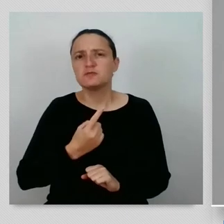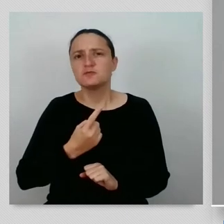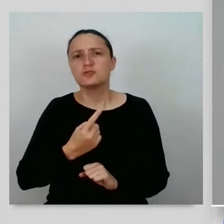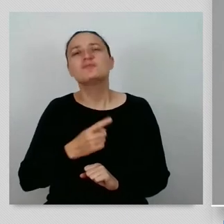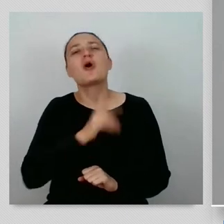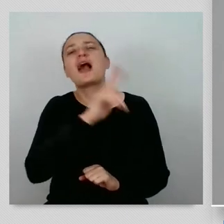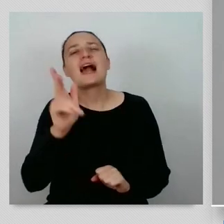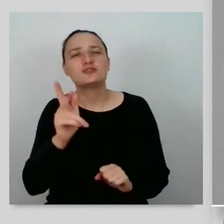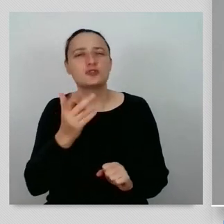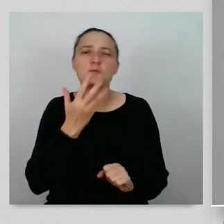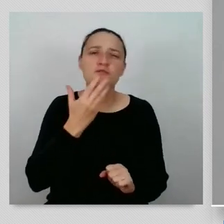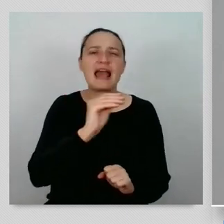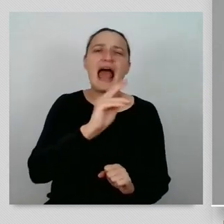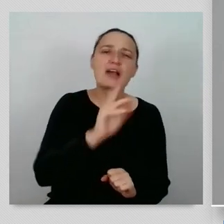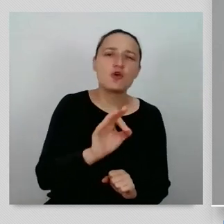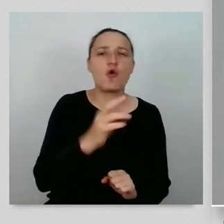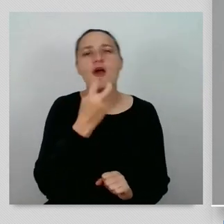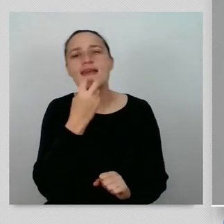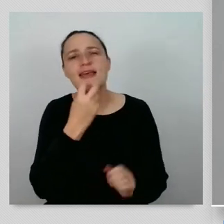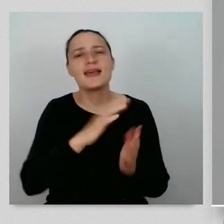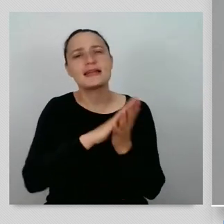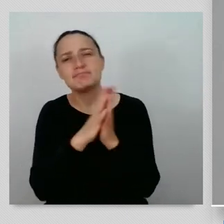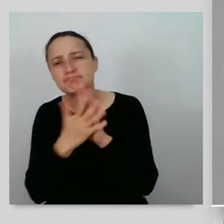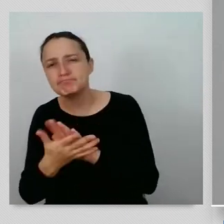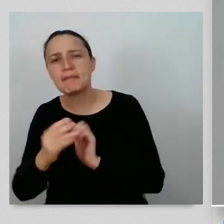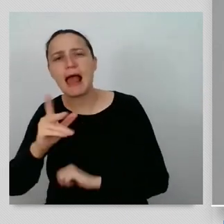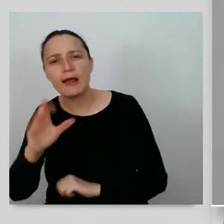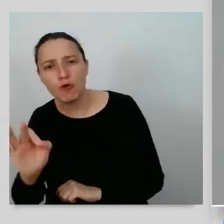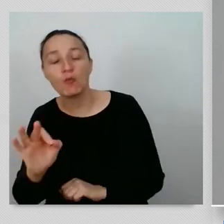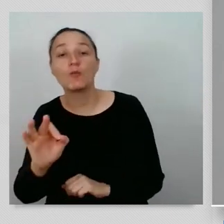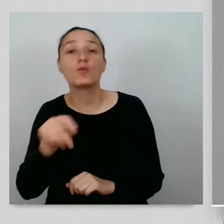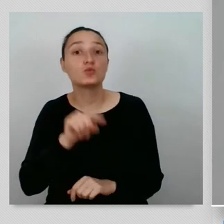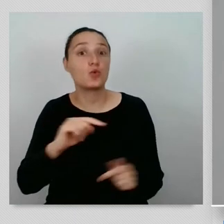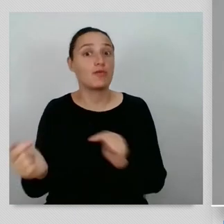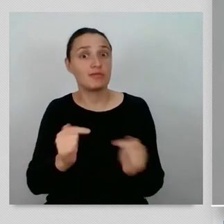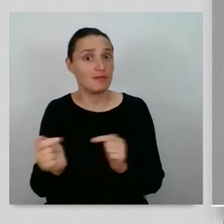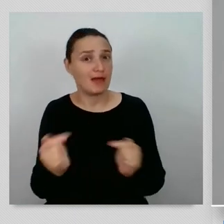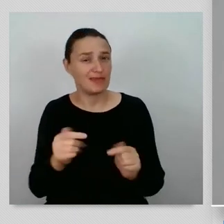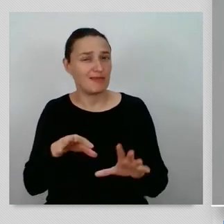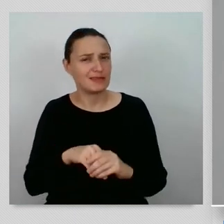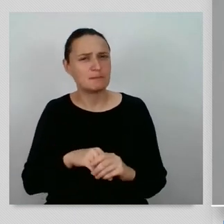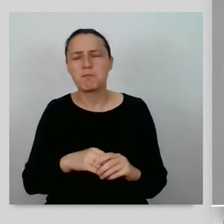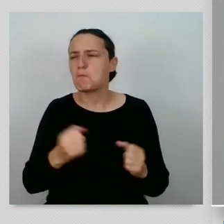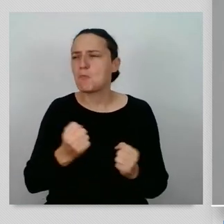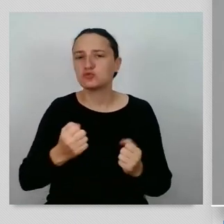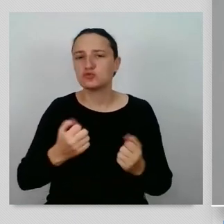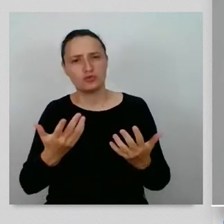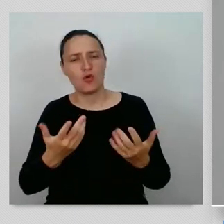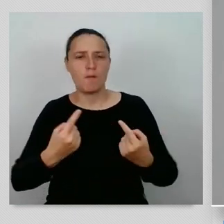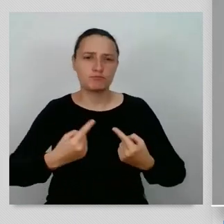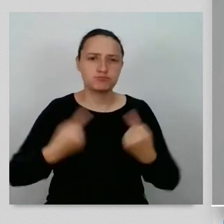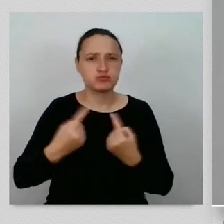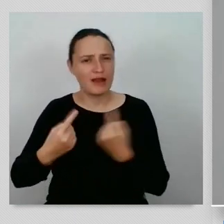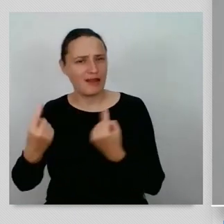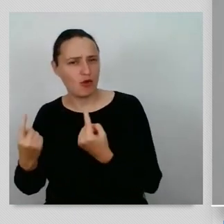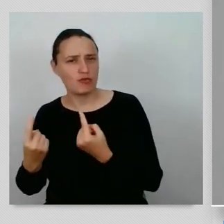ekologii, transformacji energetycznej, no to bardzo się tam gdzieś, ta debata jest bardzo mocno doktrynalna. Ja od tej debaty doktrynalnej